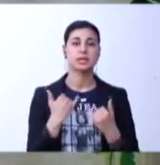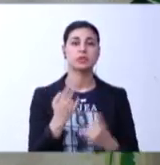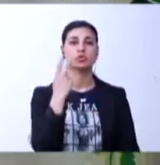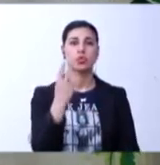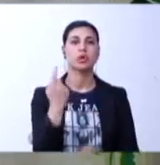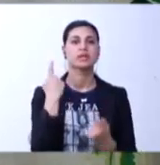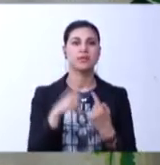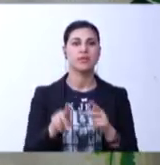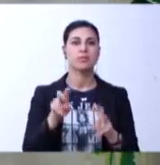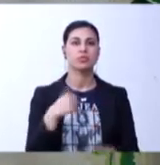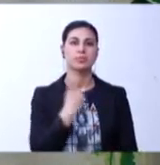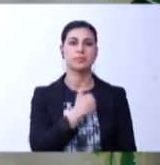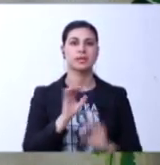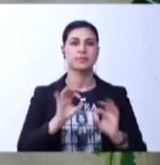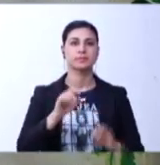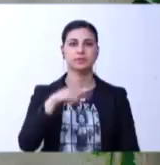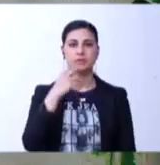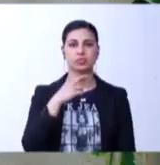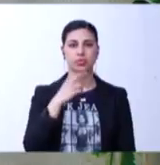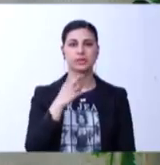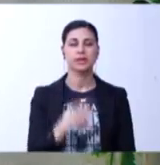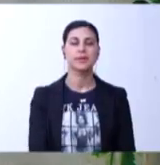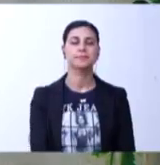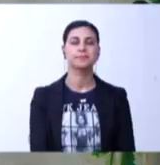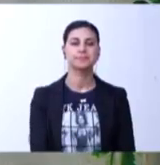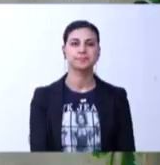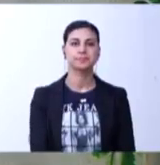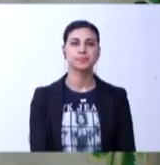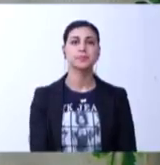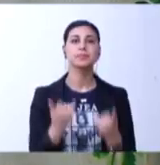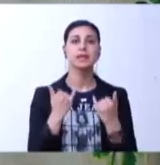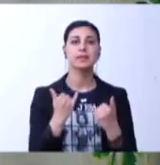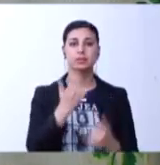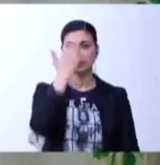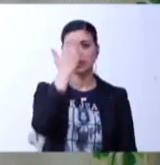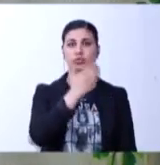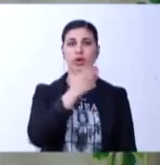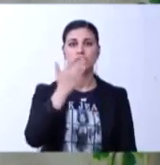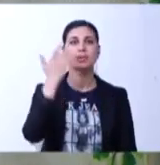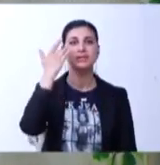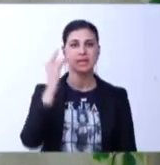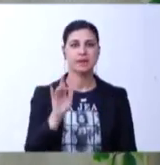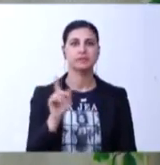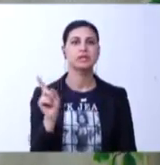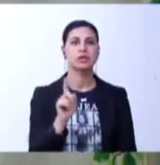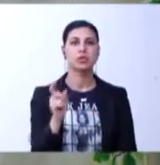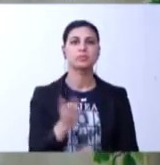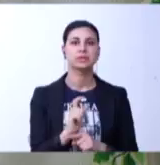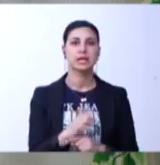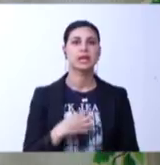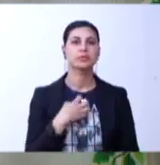ორ განსხვავებულ ელემენტზე მინდა გავამახვილო თქვენი ყურადღება. თანამედროვე საზოგადოებას დაავიწყდა, რომ